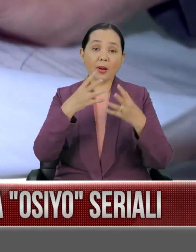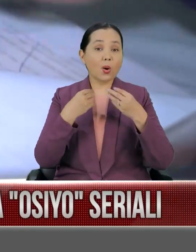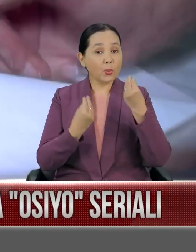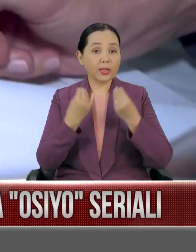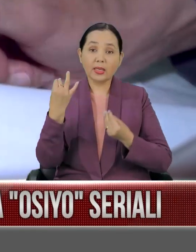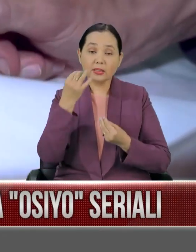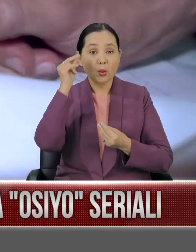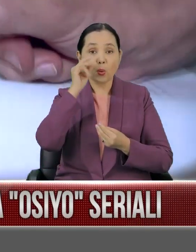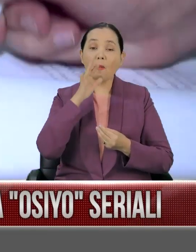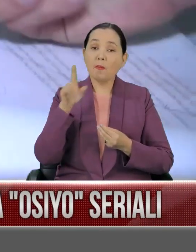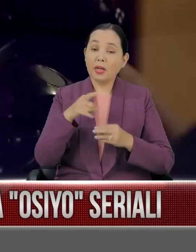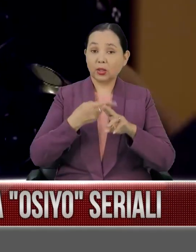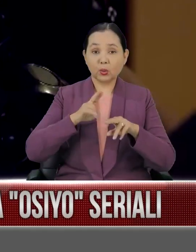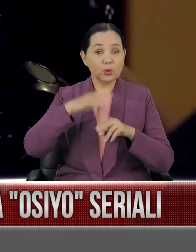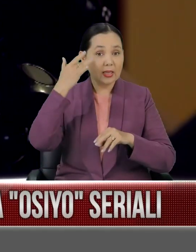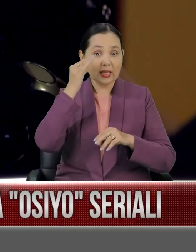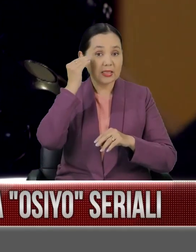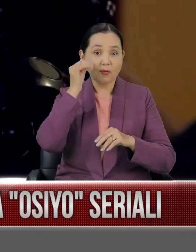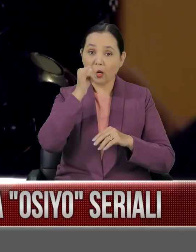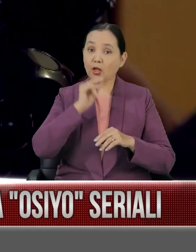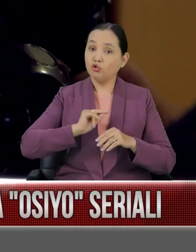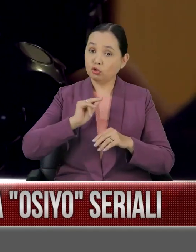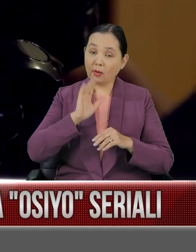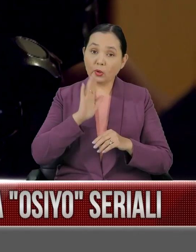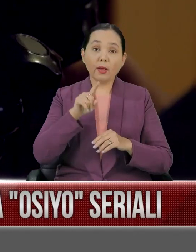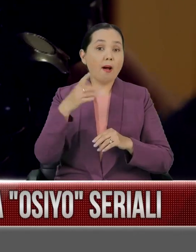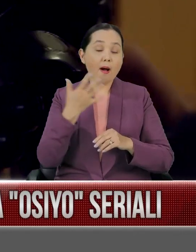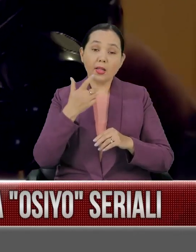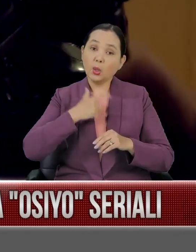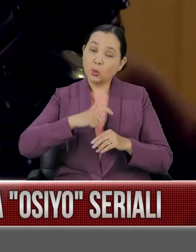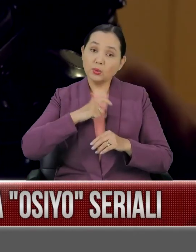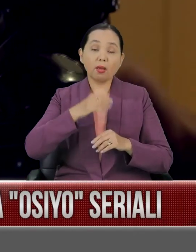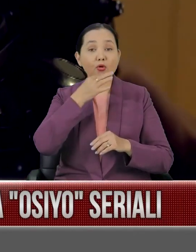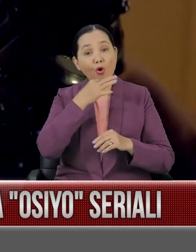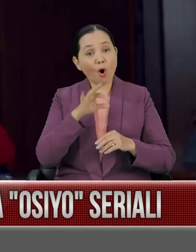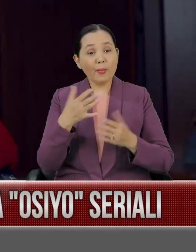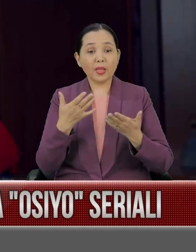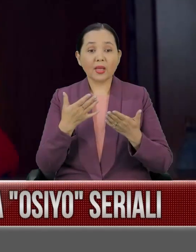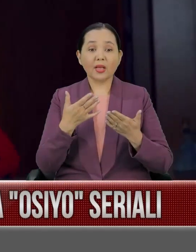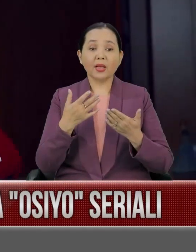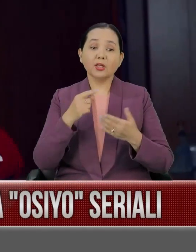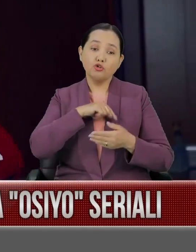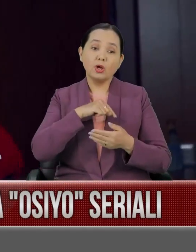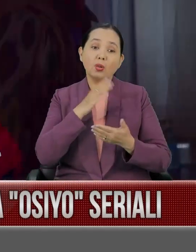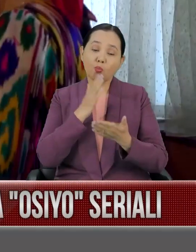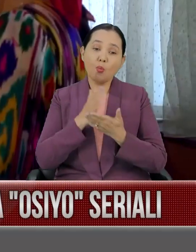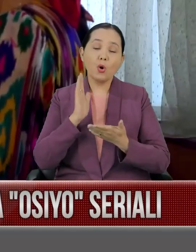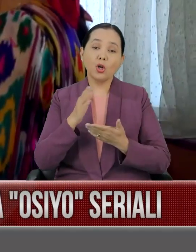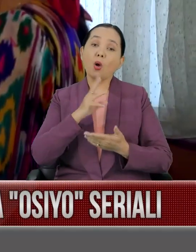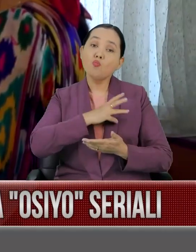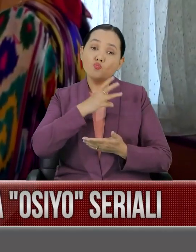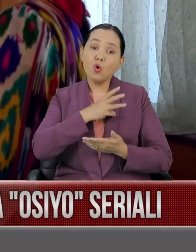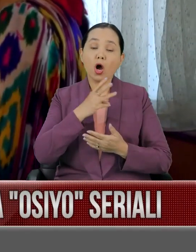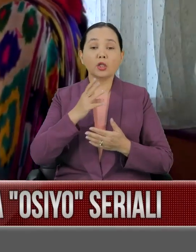qiziq. O'qigan paytingizda unaqa tasavvur qila olmaysiz, lekin ishlayotgan paytda qanaqadir o'zingizga yoqmaydigan jihatlar ham bo'lib qoladi.